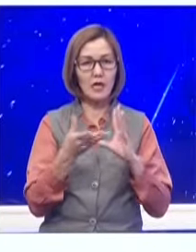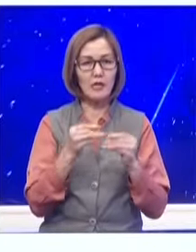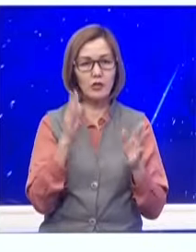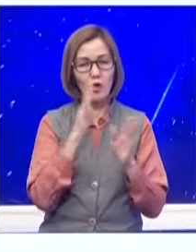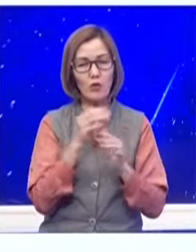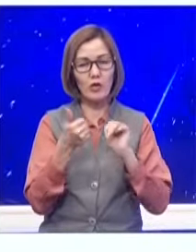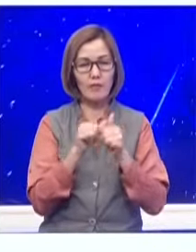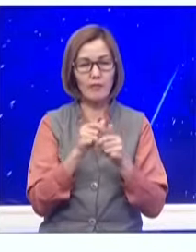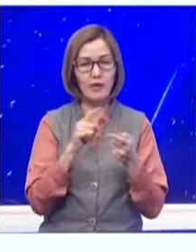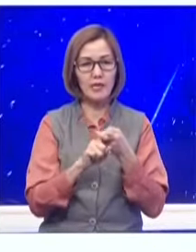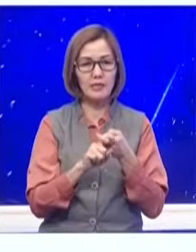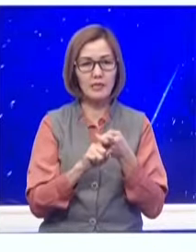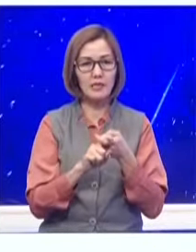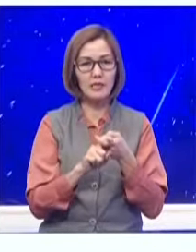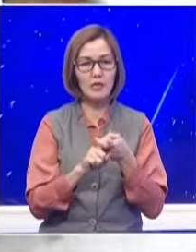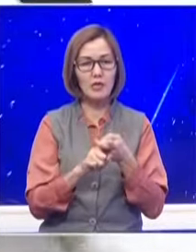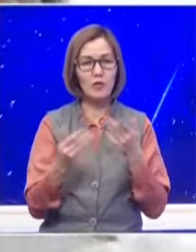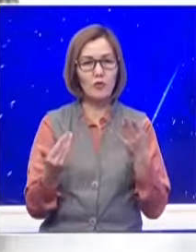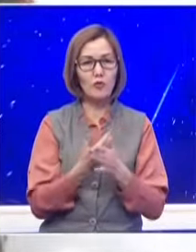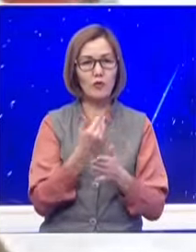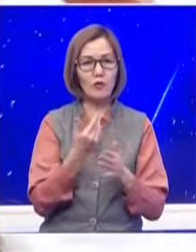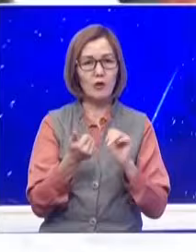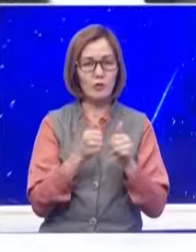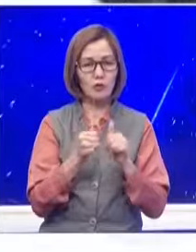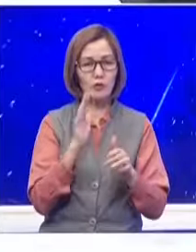райына байланысты белгілерді жаңартып отырады.